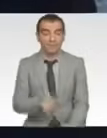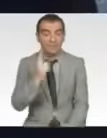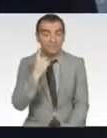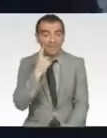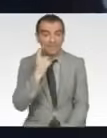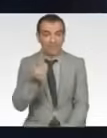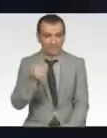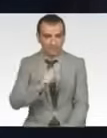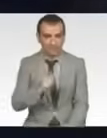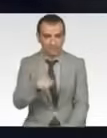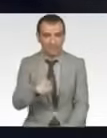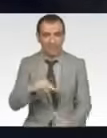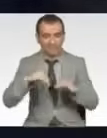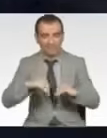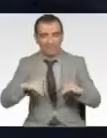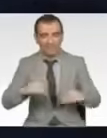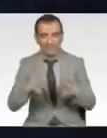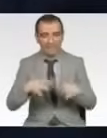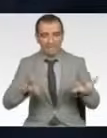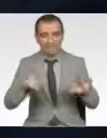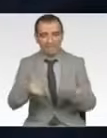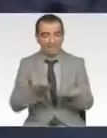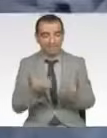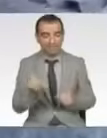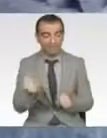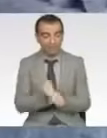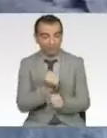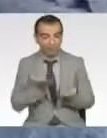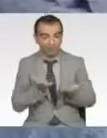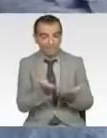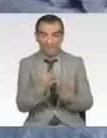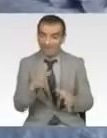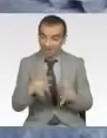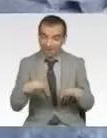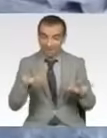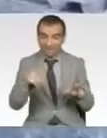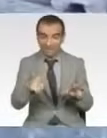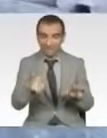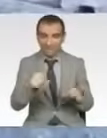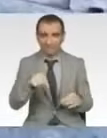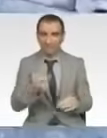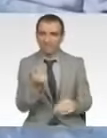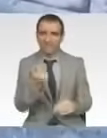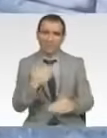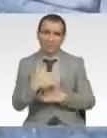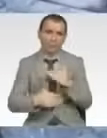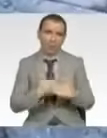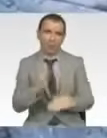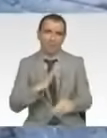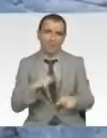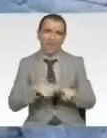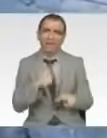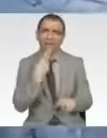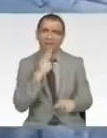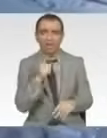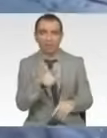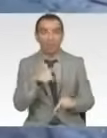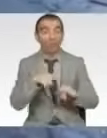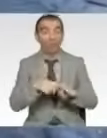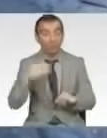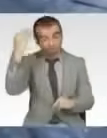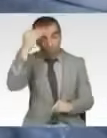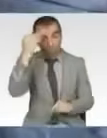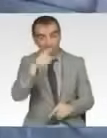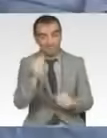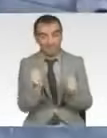Tatlıyı yaptık. Pideleri hazırlayıp fırında pişirdik. Haliyle biraz yoruluyor Ayşe Hanım ama Hülya